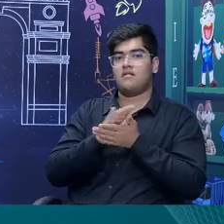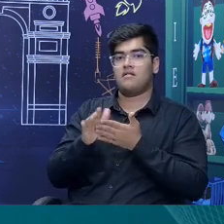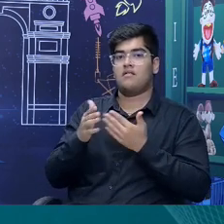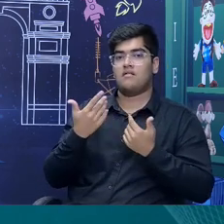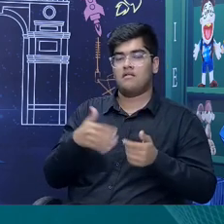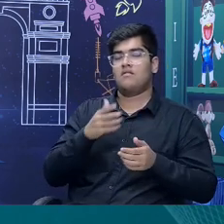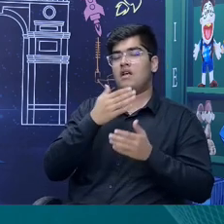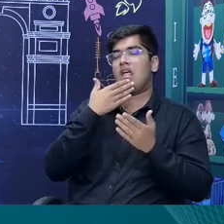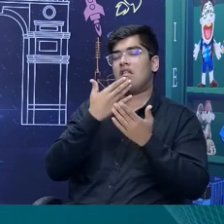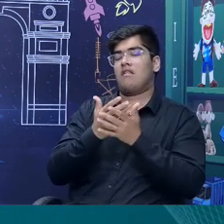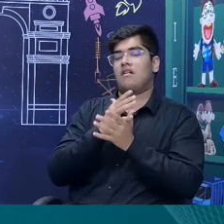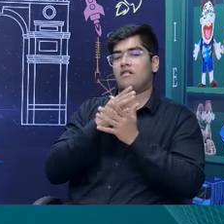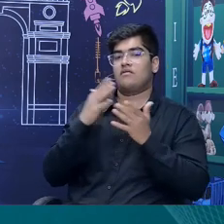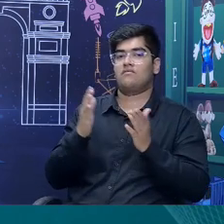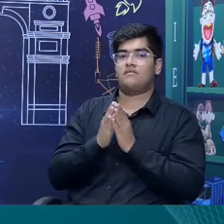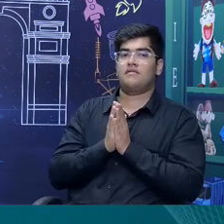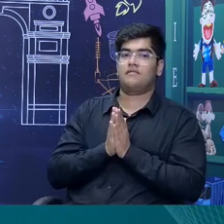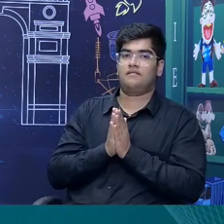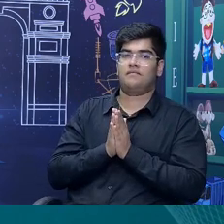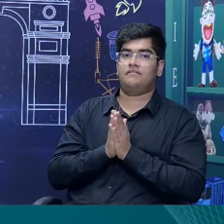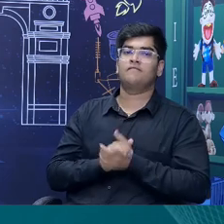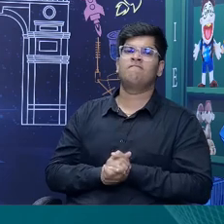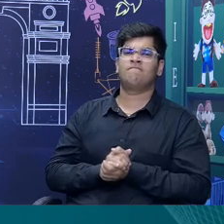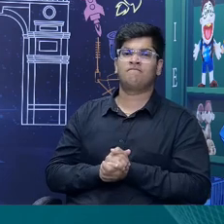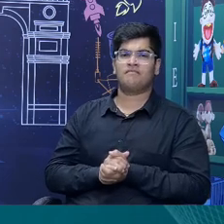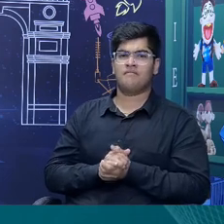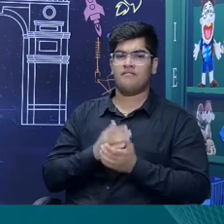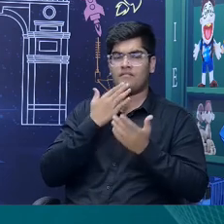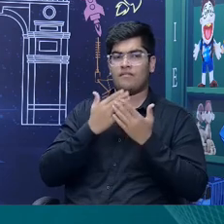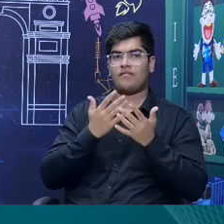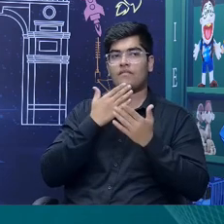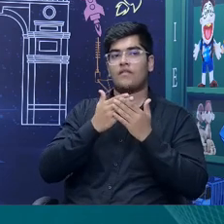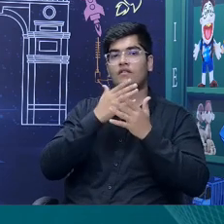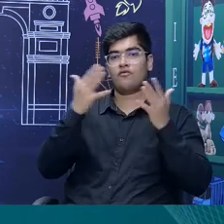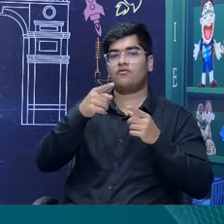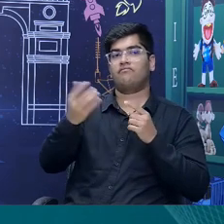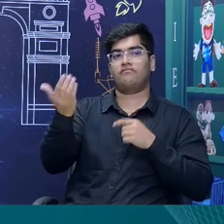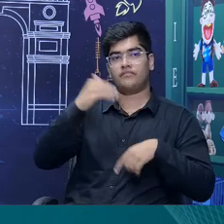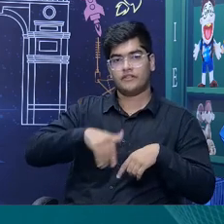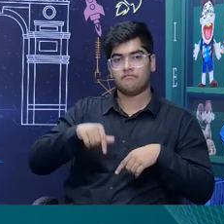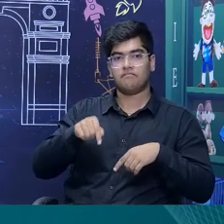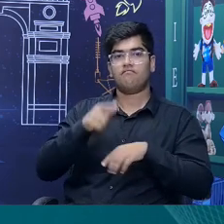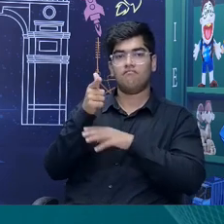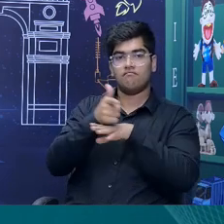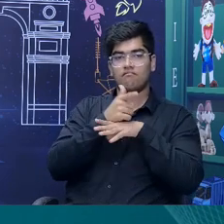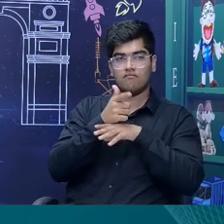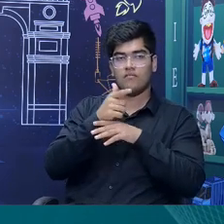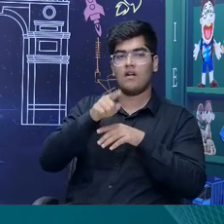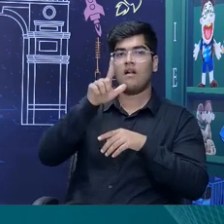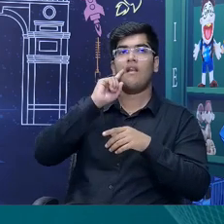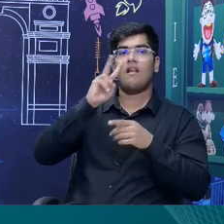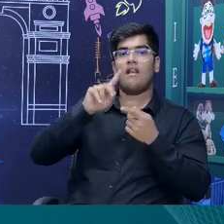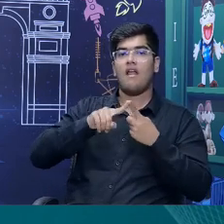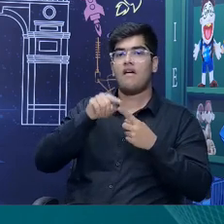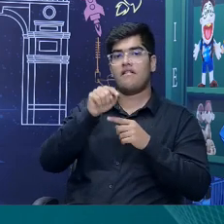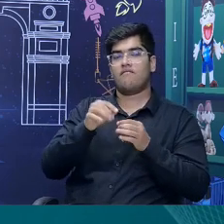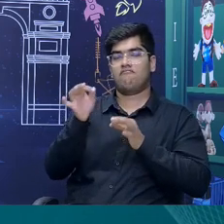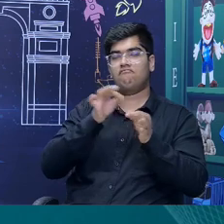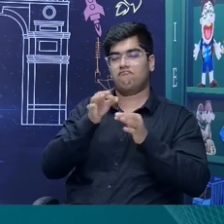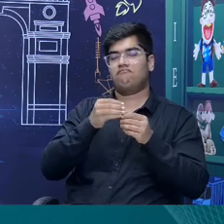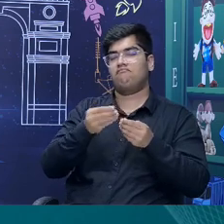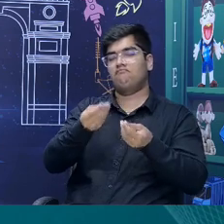कृतिका मैं हम आपको बहुत-बहुत धन्यवाद थैंक यू सो मैच की आप स्टूडियो आए और अपने हमारे स्टैंडर्ड स्टूडेंट को इतने अच्छे से डिटेल में